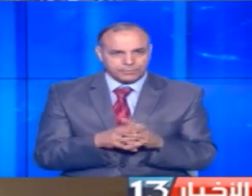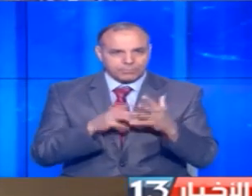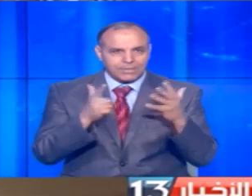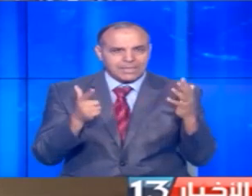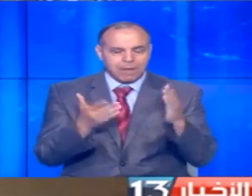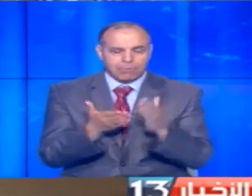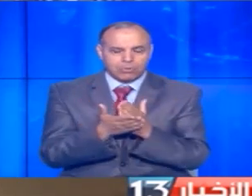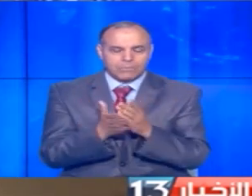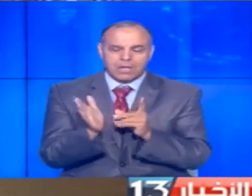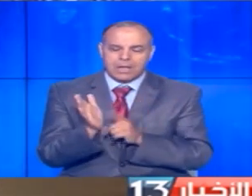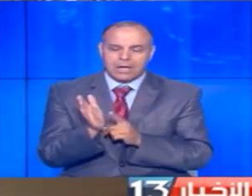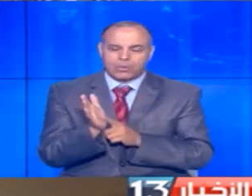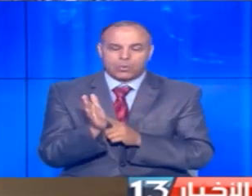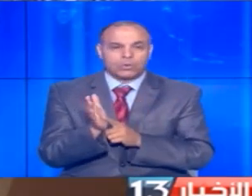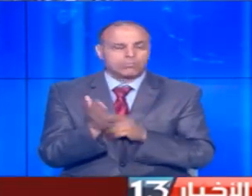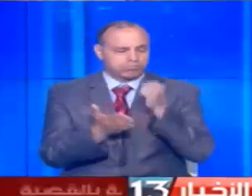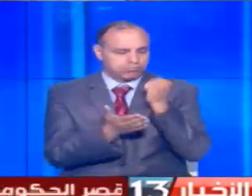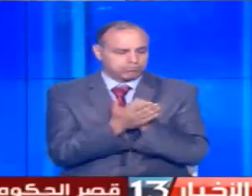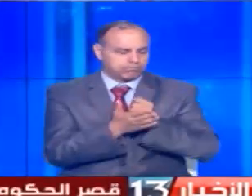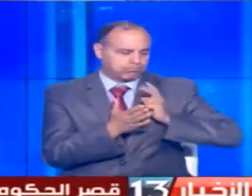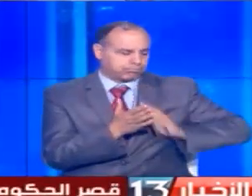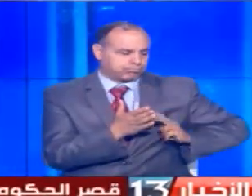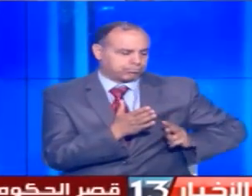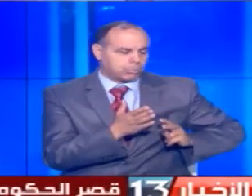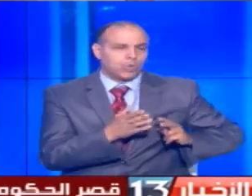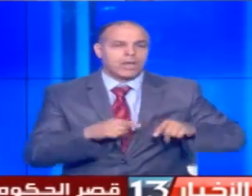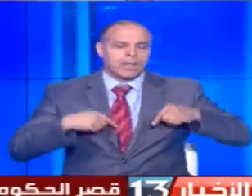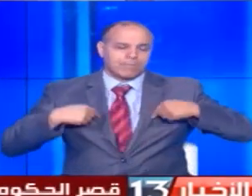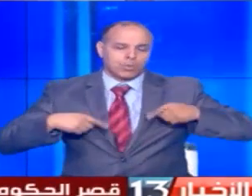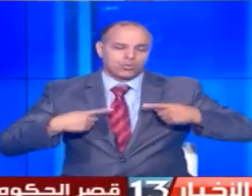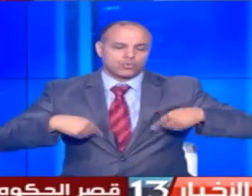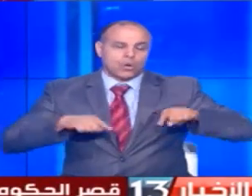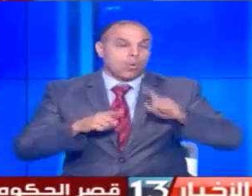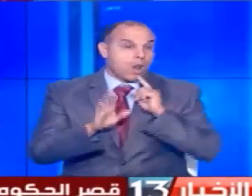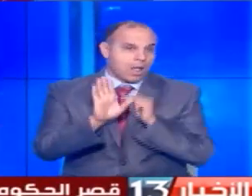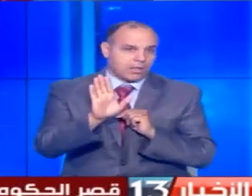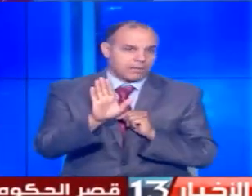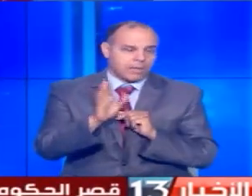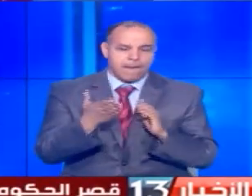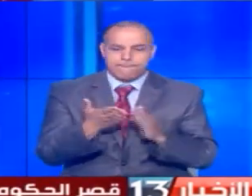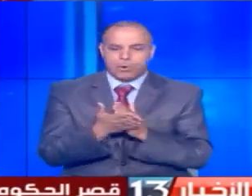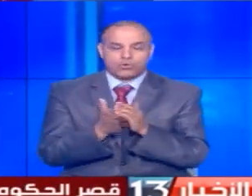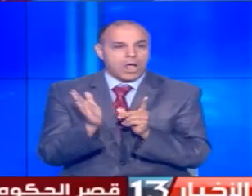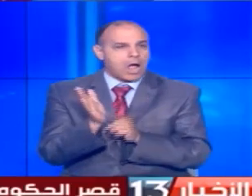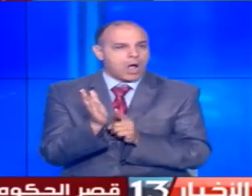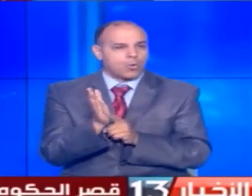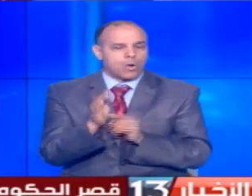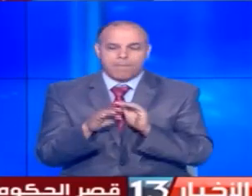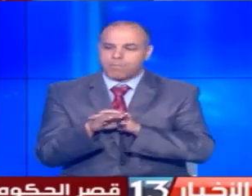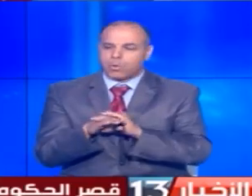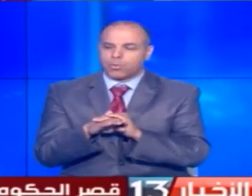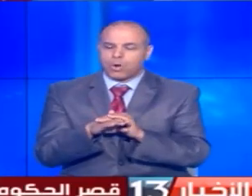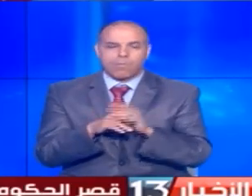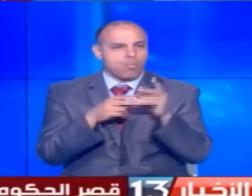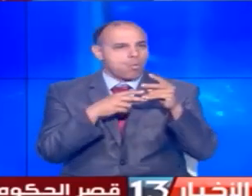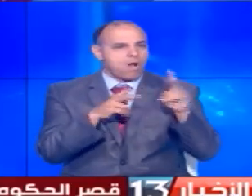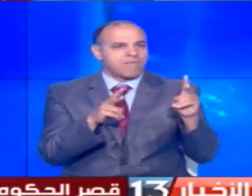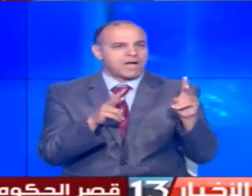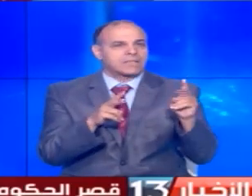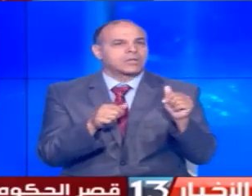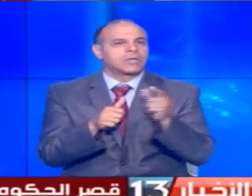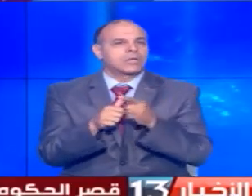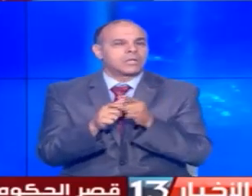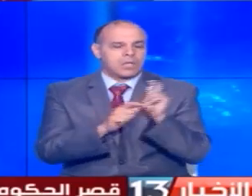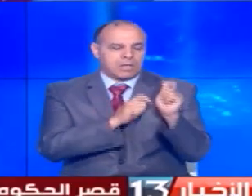7 من مشاريع القوانين تمت المصادقة عليها في مجلس الوزراء، من بينها مشروع قانون يتعلق بالموافقة على اتفاق